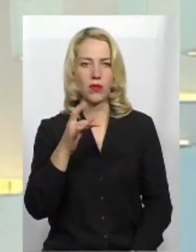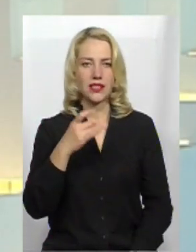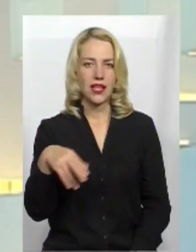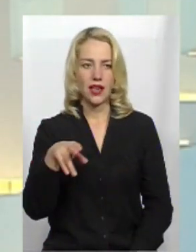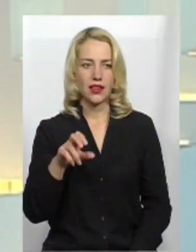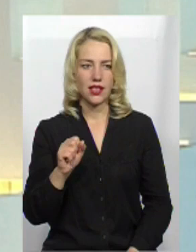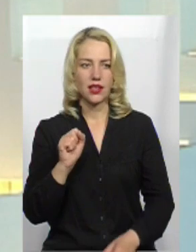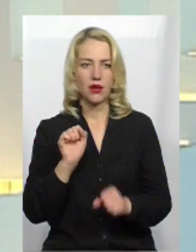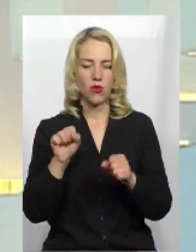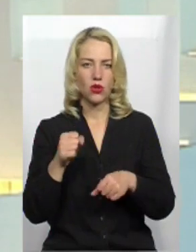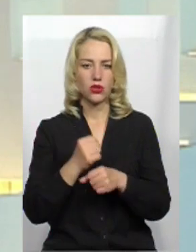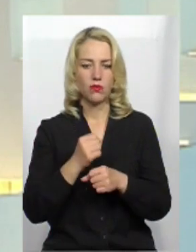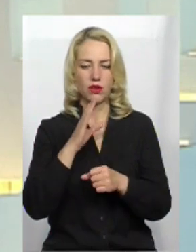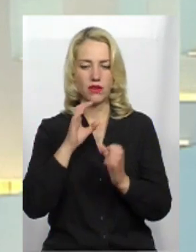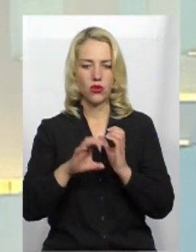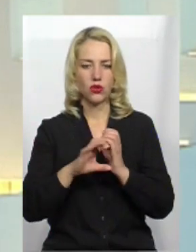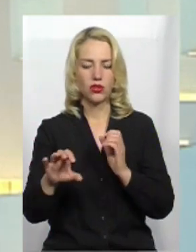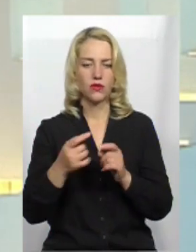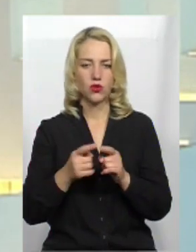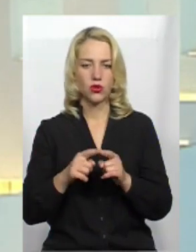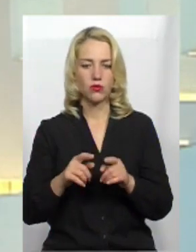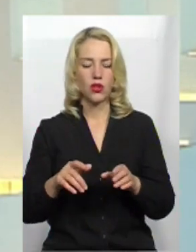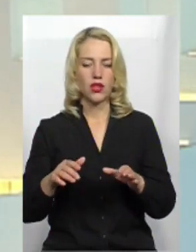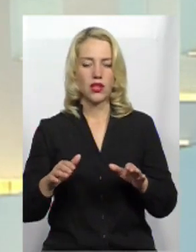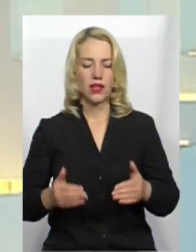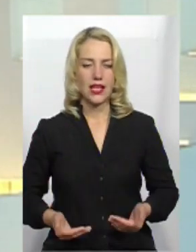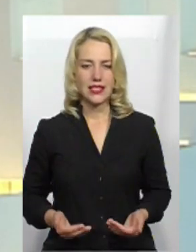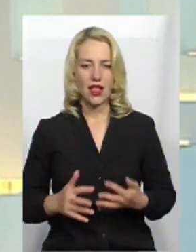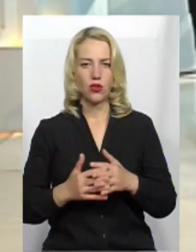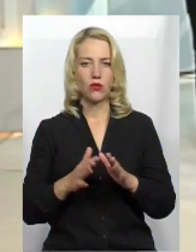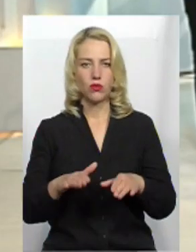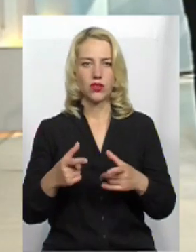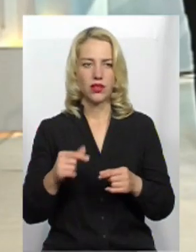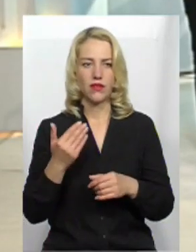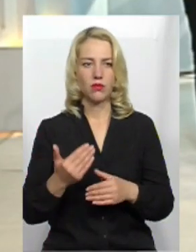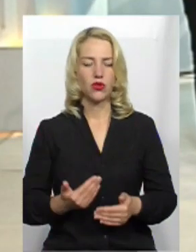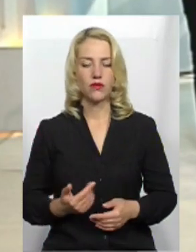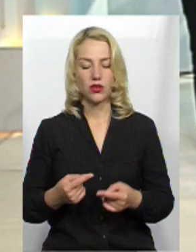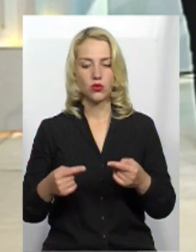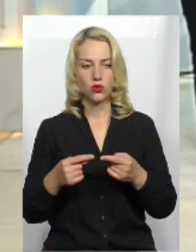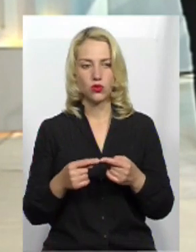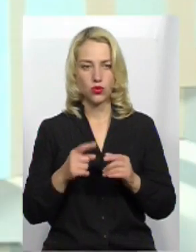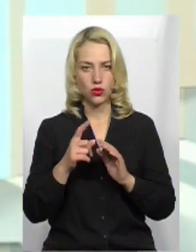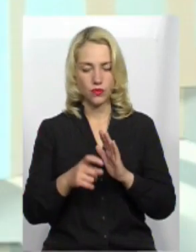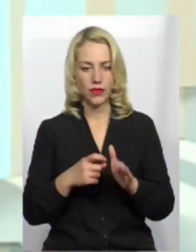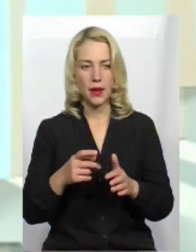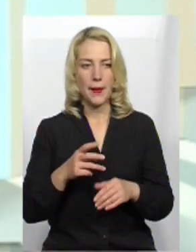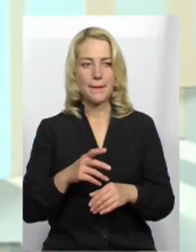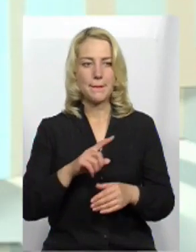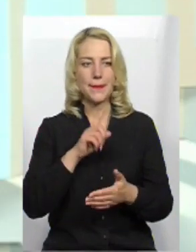могли зробити водогон в тому населеному пункті, де ви проживаєте. Пане Олександре, уточню. От